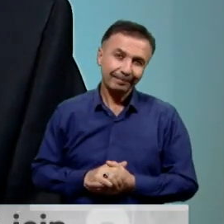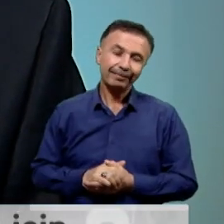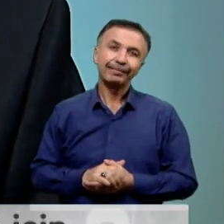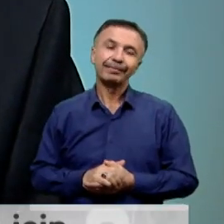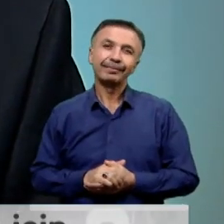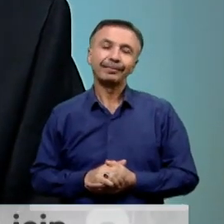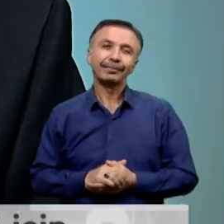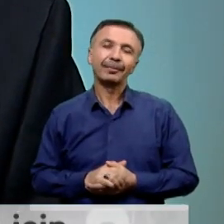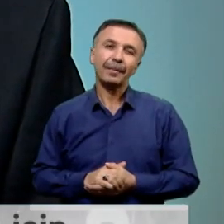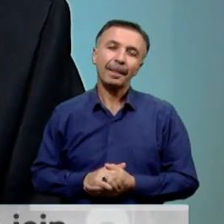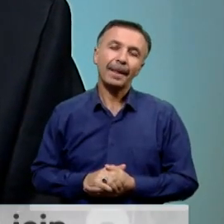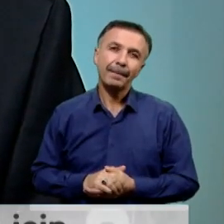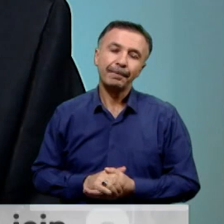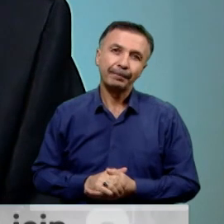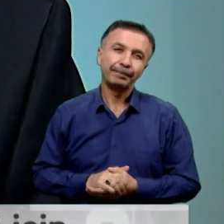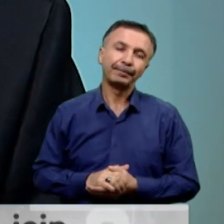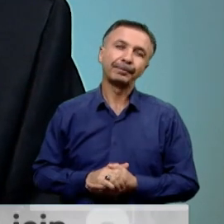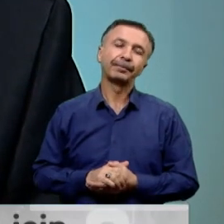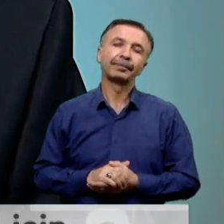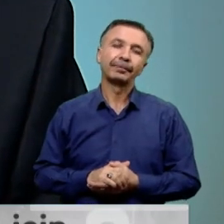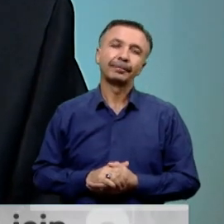insanların dua şekillerini bize öğretiyor.